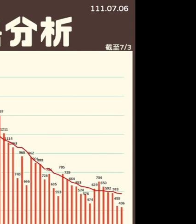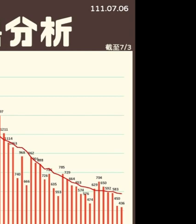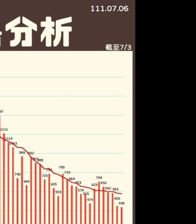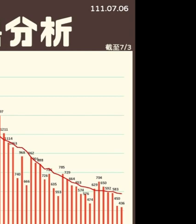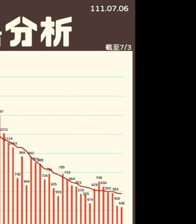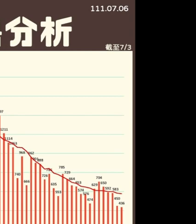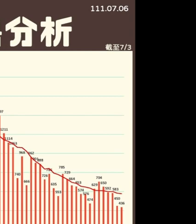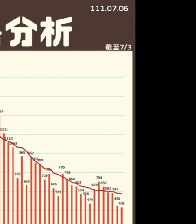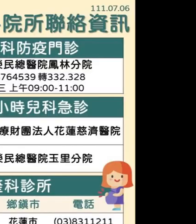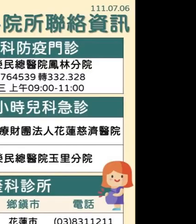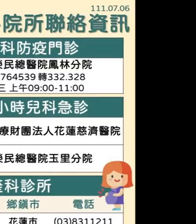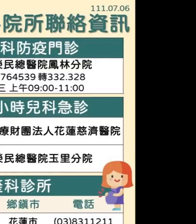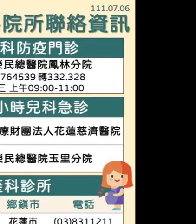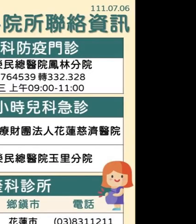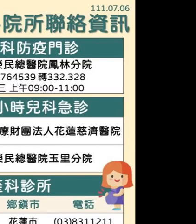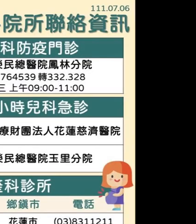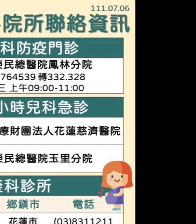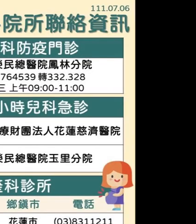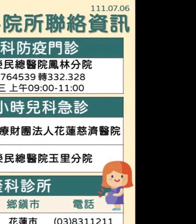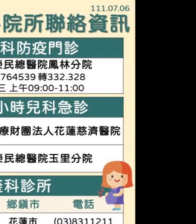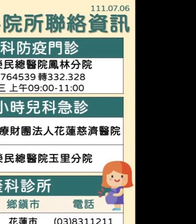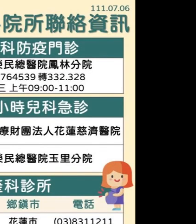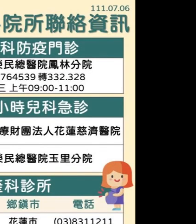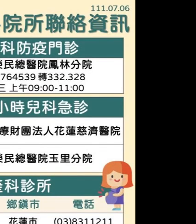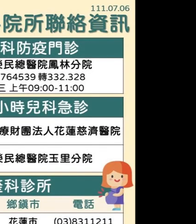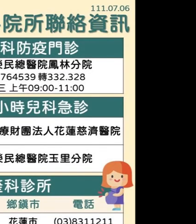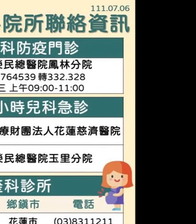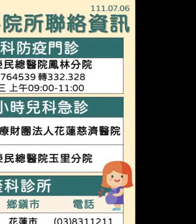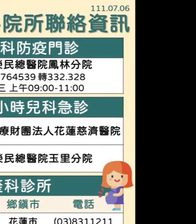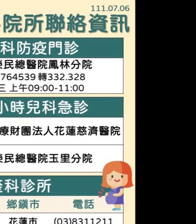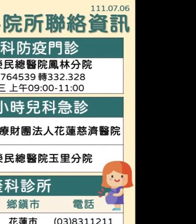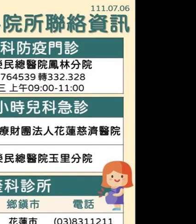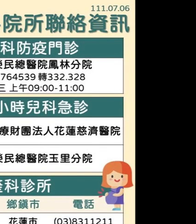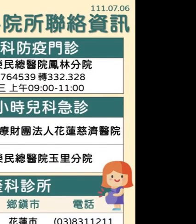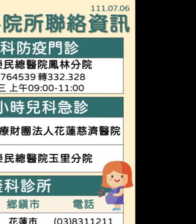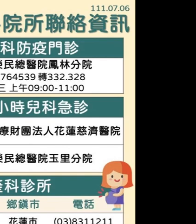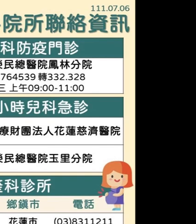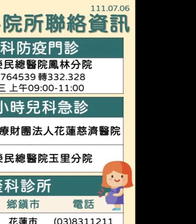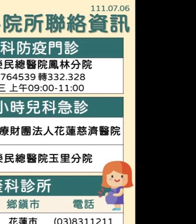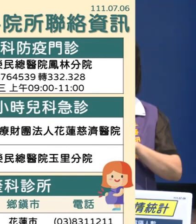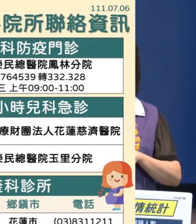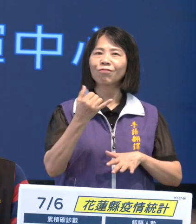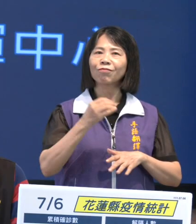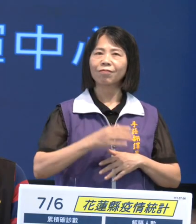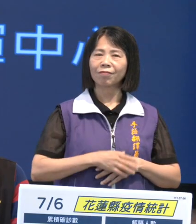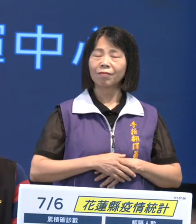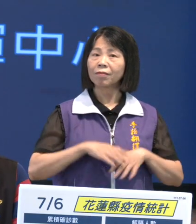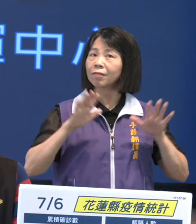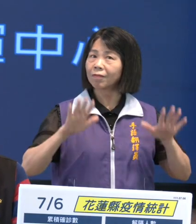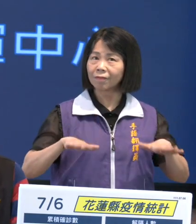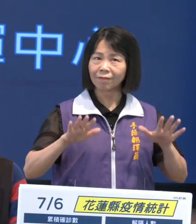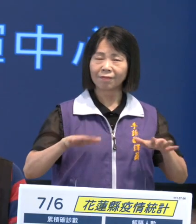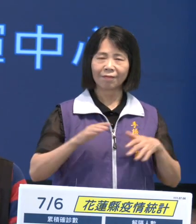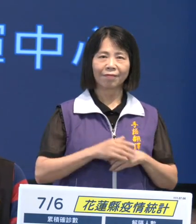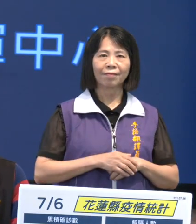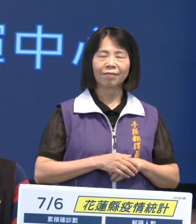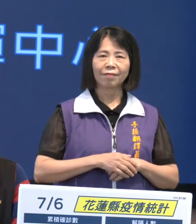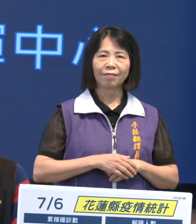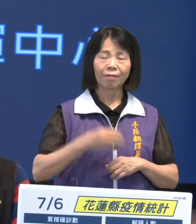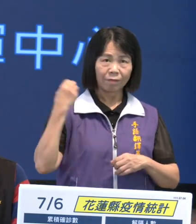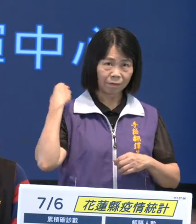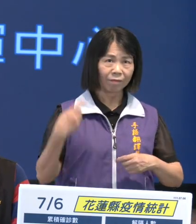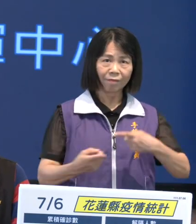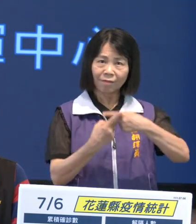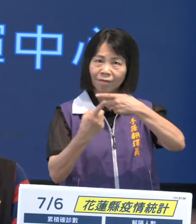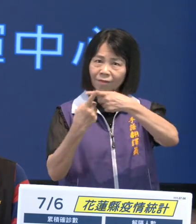医院防疫发烧门诊一样有设立在各医院的急诊室旁，方便民众来看诊。 就今天来讲，我们的新的确